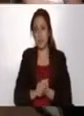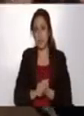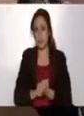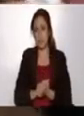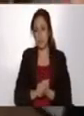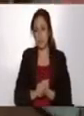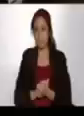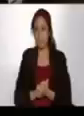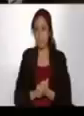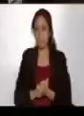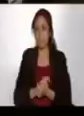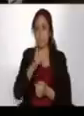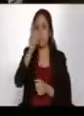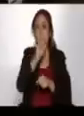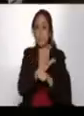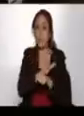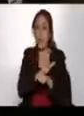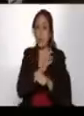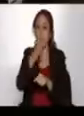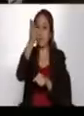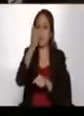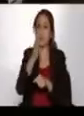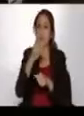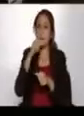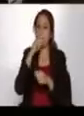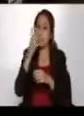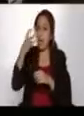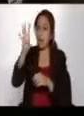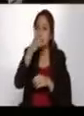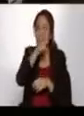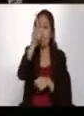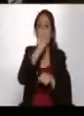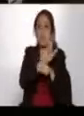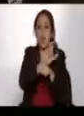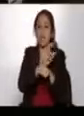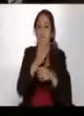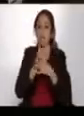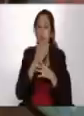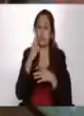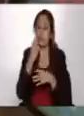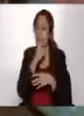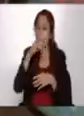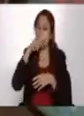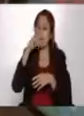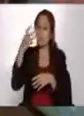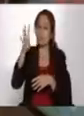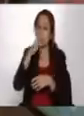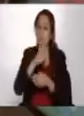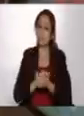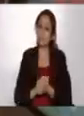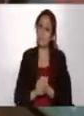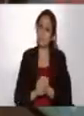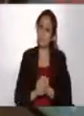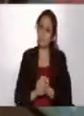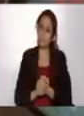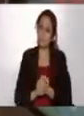وده عليه قروض، علاء كان جايب جواز بنته علي بيدفع 2000 جنيه في الشهر. والله انا ما عارف اقول لكم ايه.